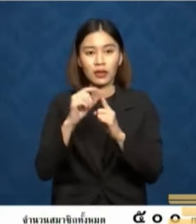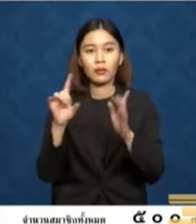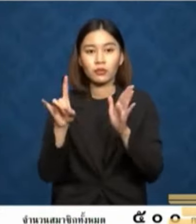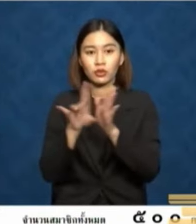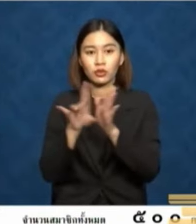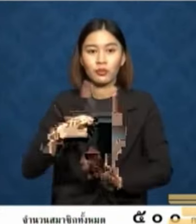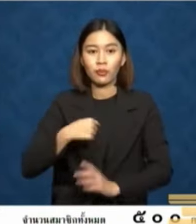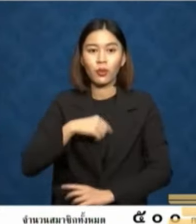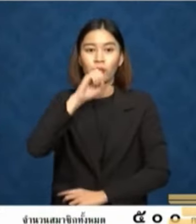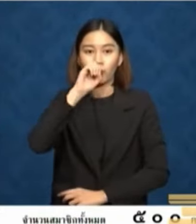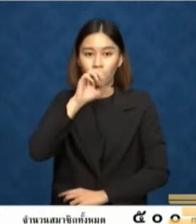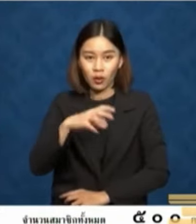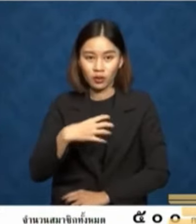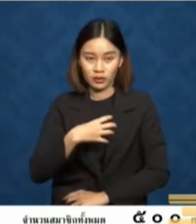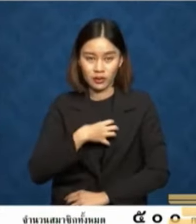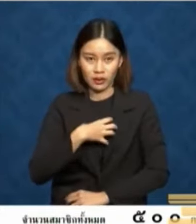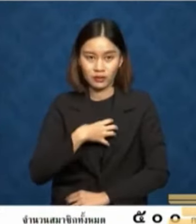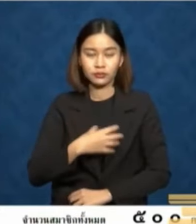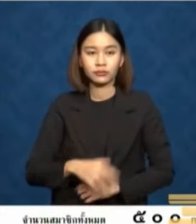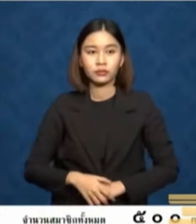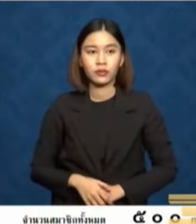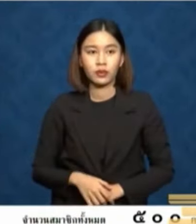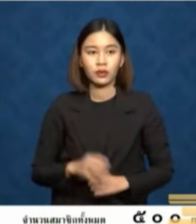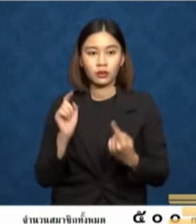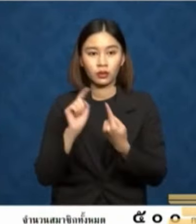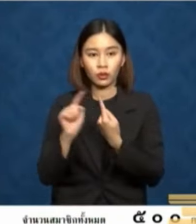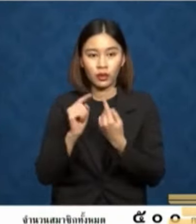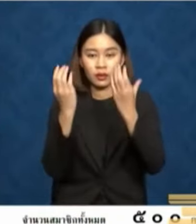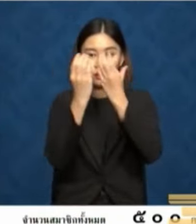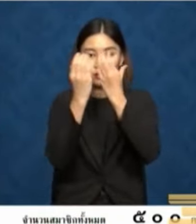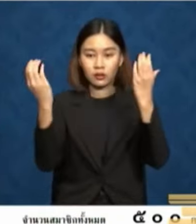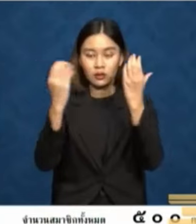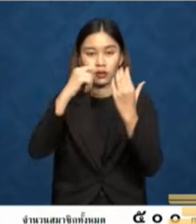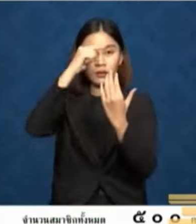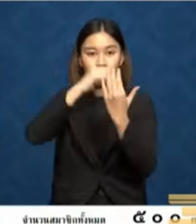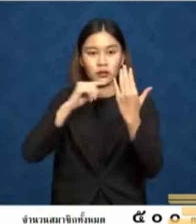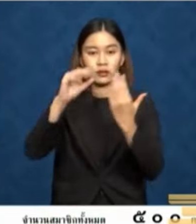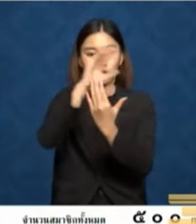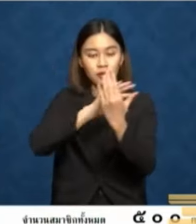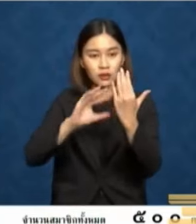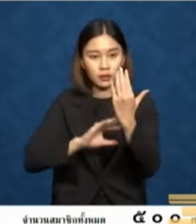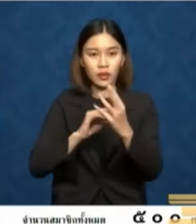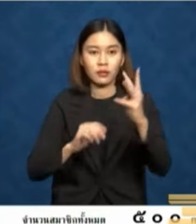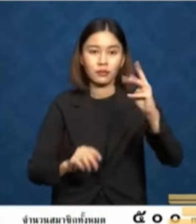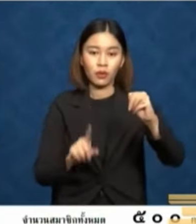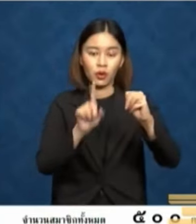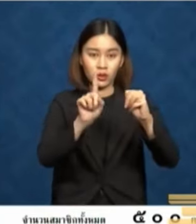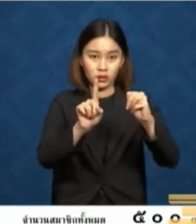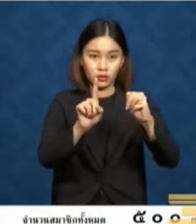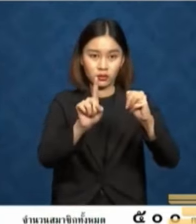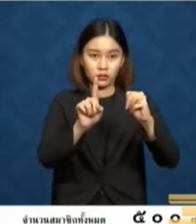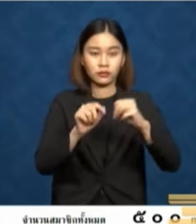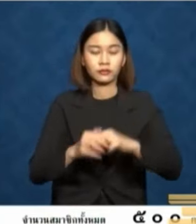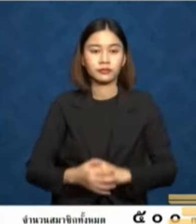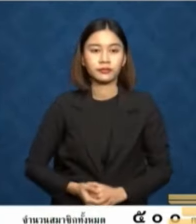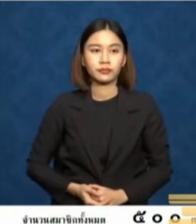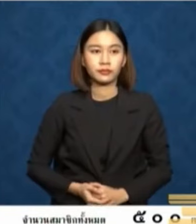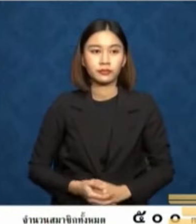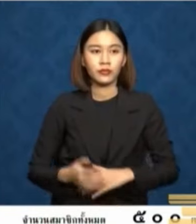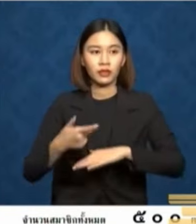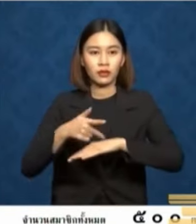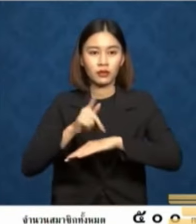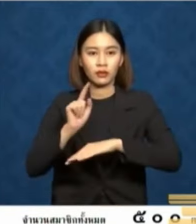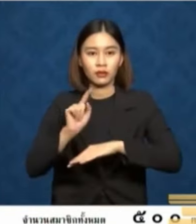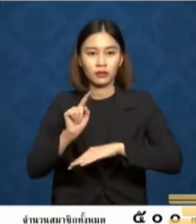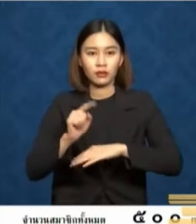ที่ผมอยากจะบอกว่าในรัฐธรรมนูญแห่งราชจักรไทยนั้นมาตราที่ 1ท่านประธาน